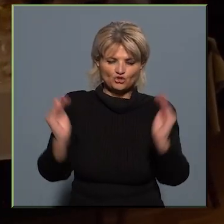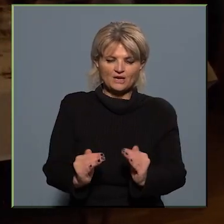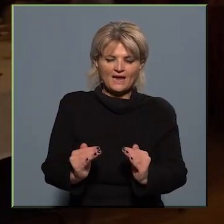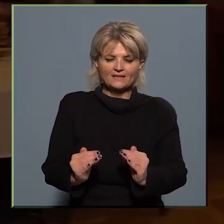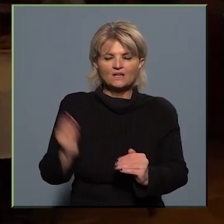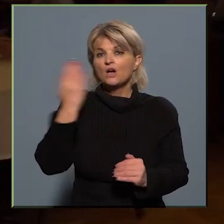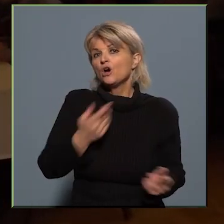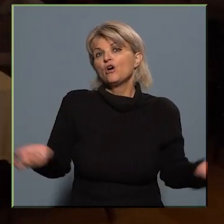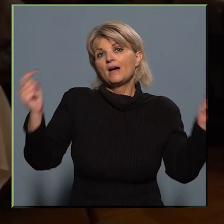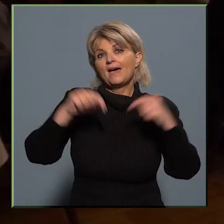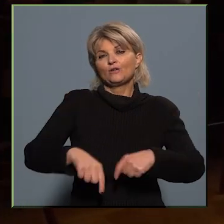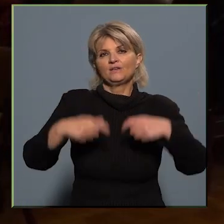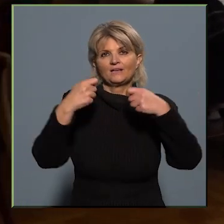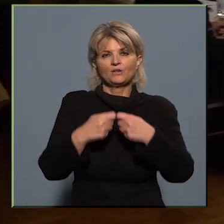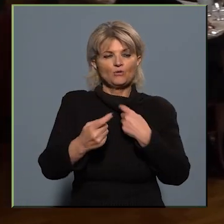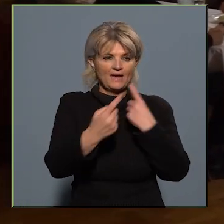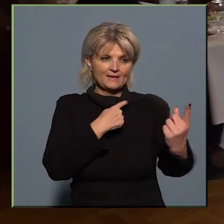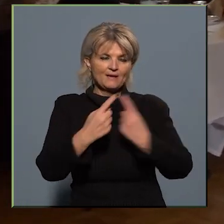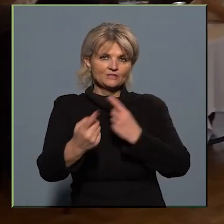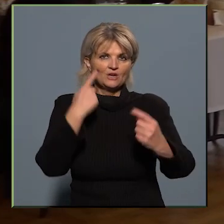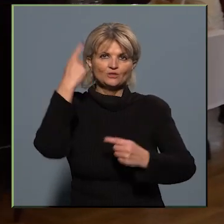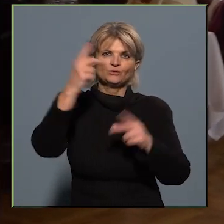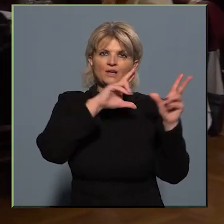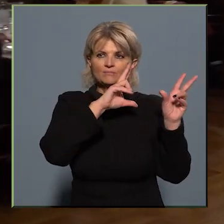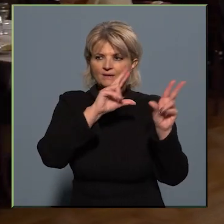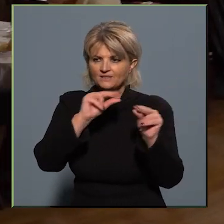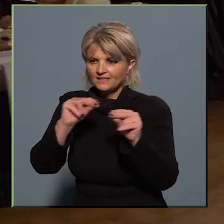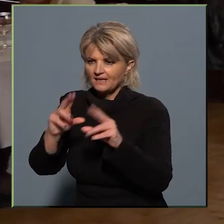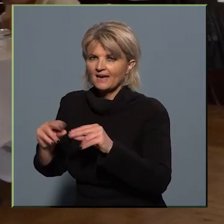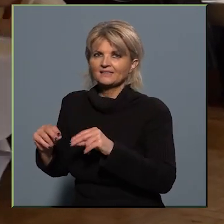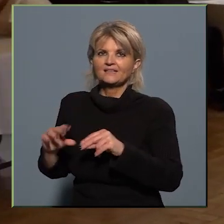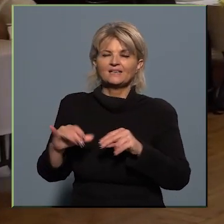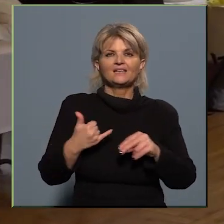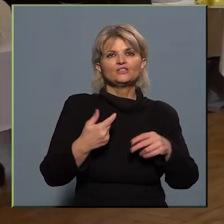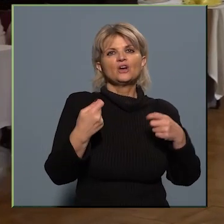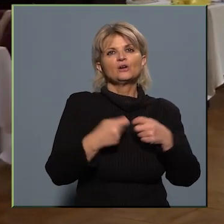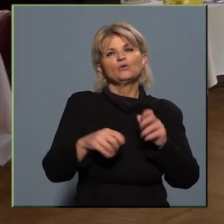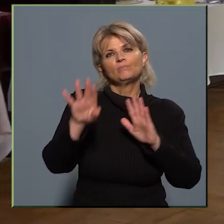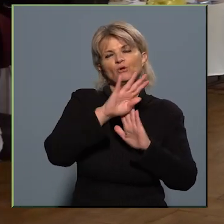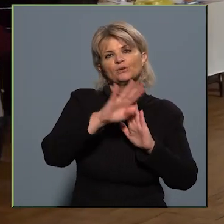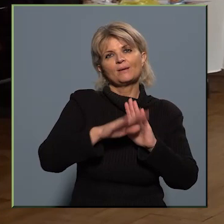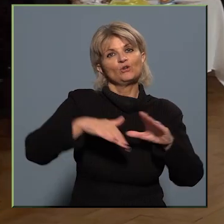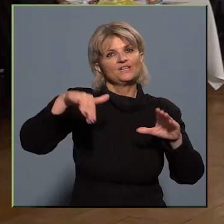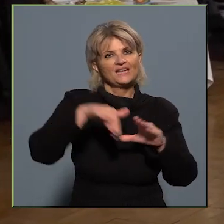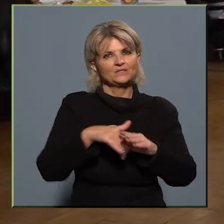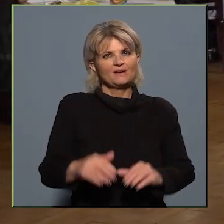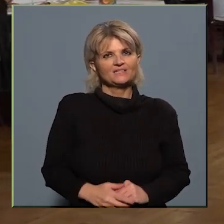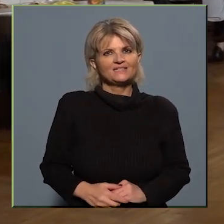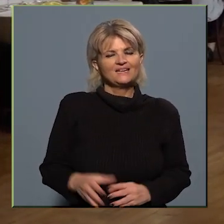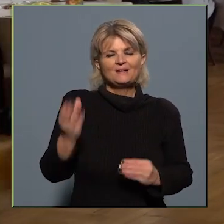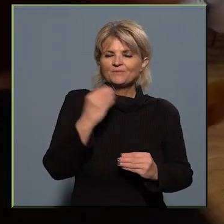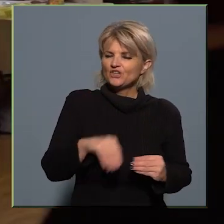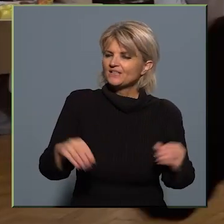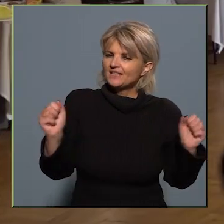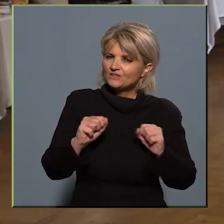bejönnek a klubtagok, akkor egymással is tudnak beszélgetni, plusz még a klubprogramon is részt tudnak venni. Tehát ezért